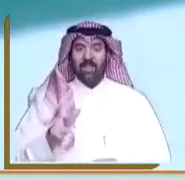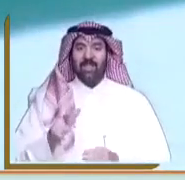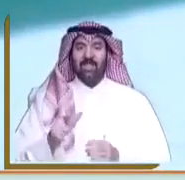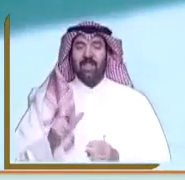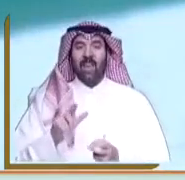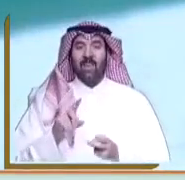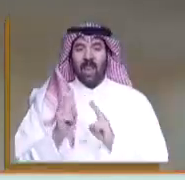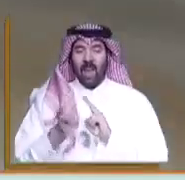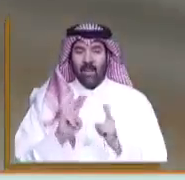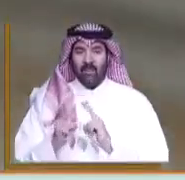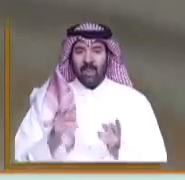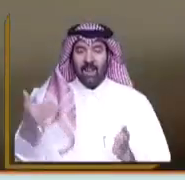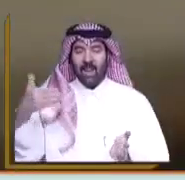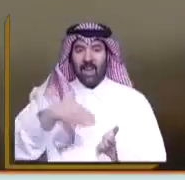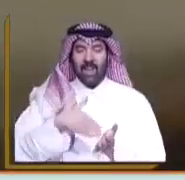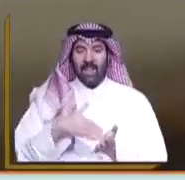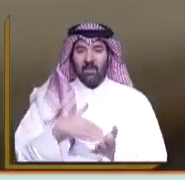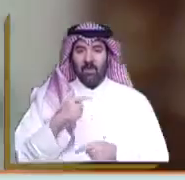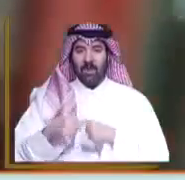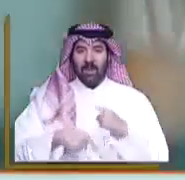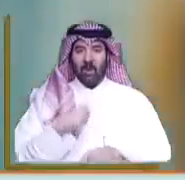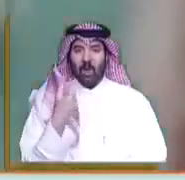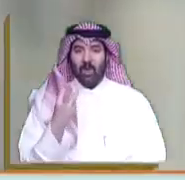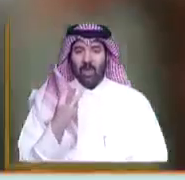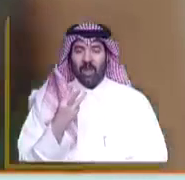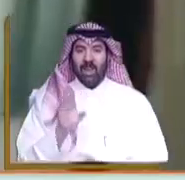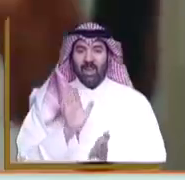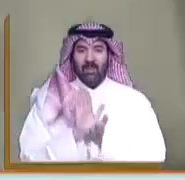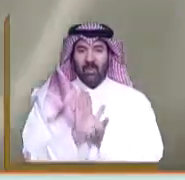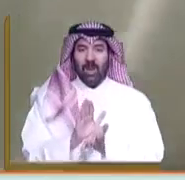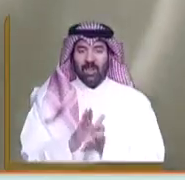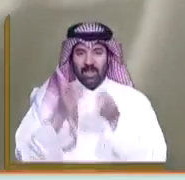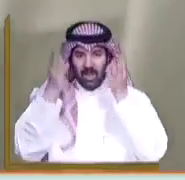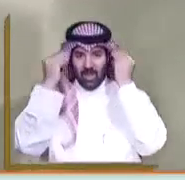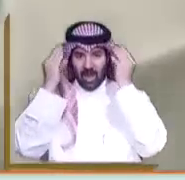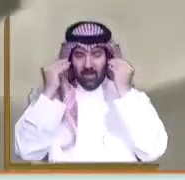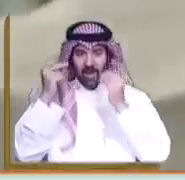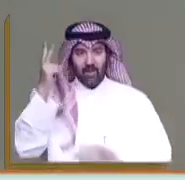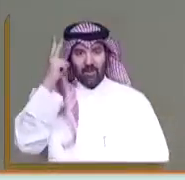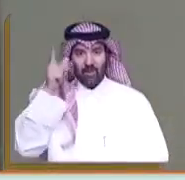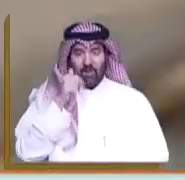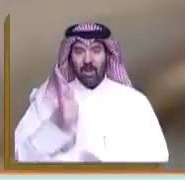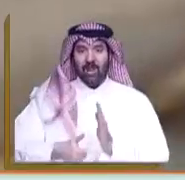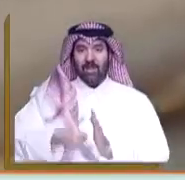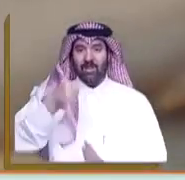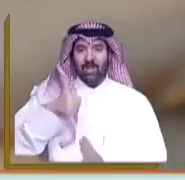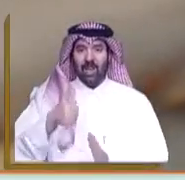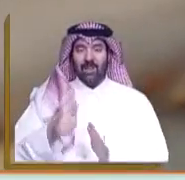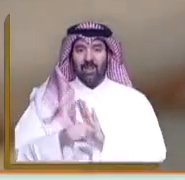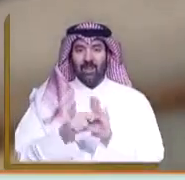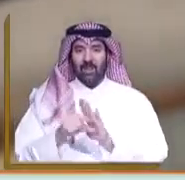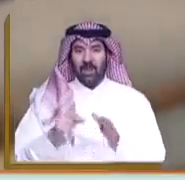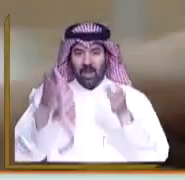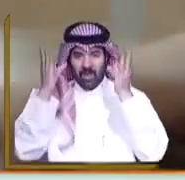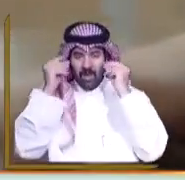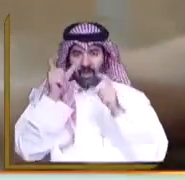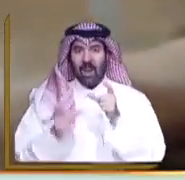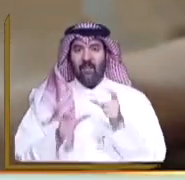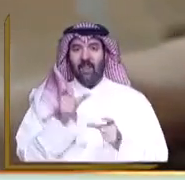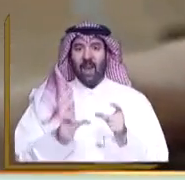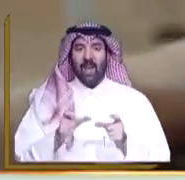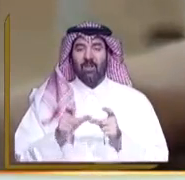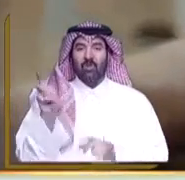الختامي للدورة الثالثة من مبادرة الجوائز الثقافية الوطنية للاحتفاء بالإنجازات والإنتاجات الثقافية للأفراد